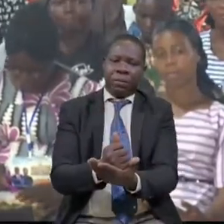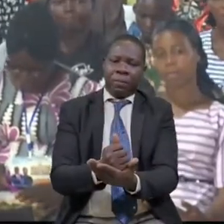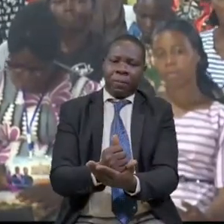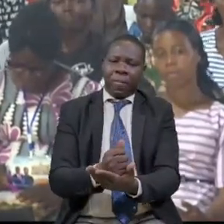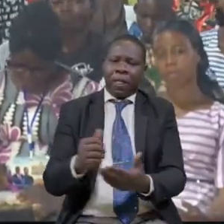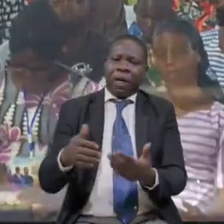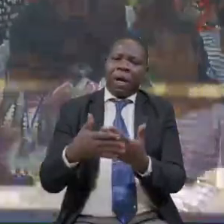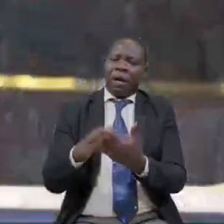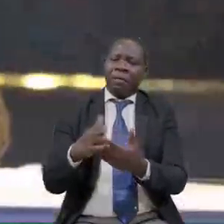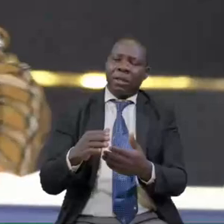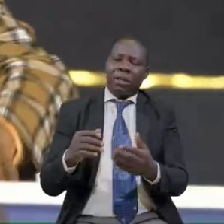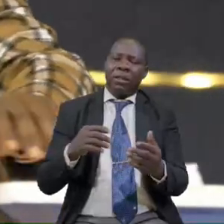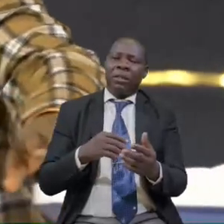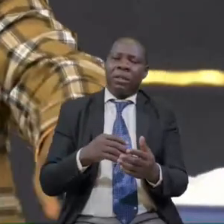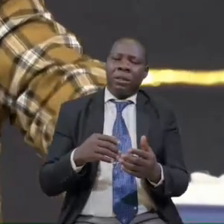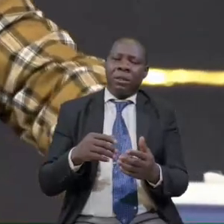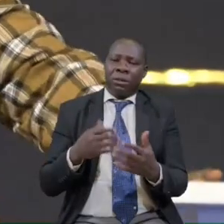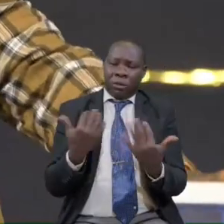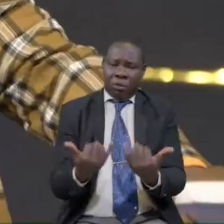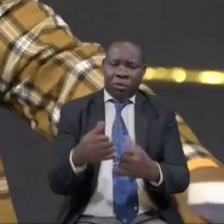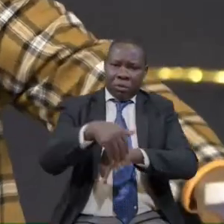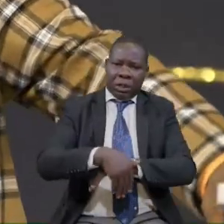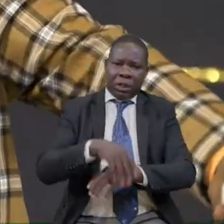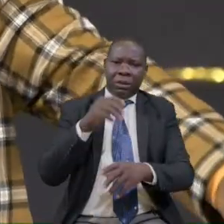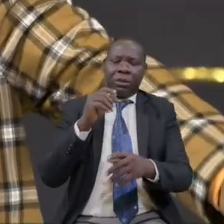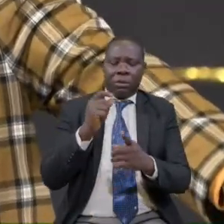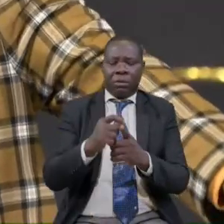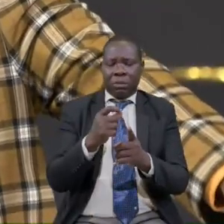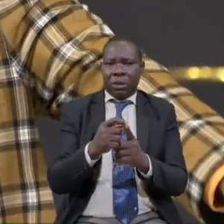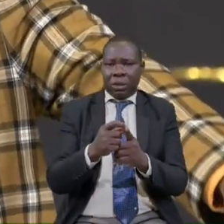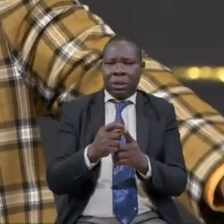Après le message de ce soir,